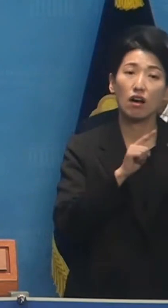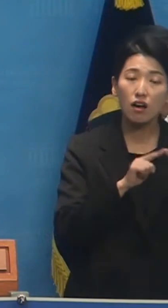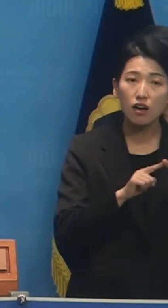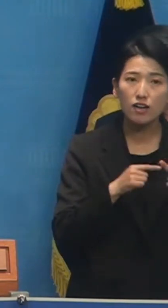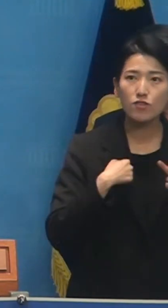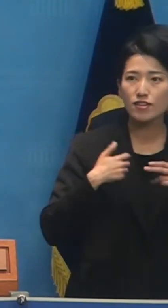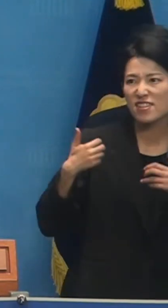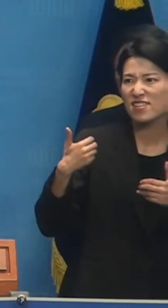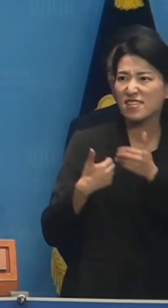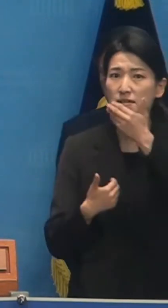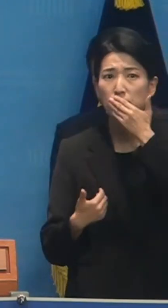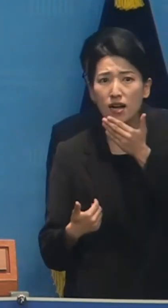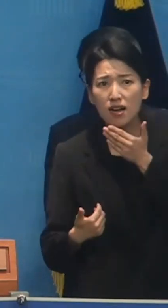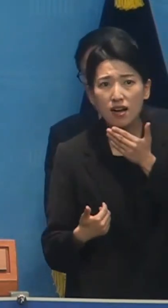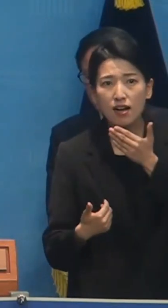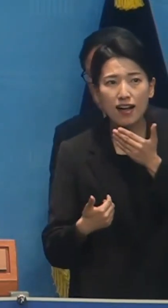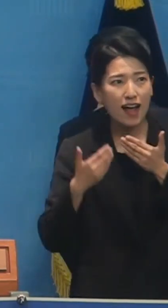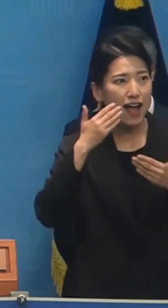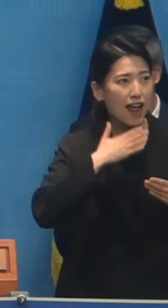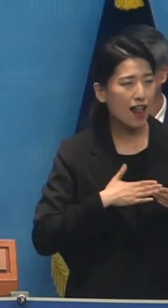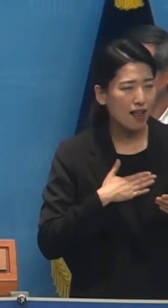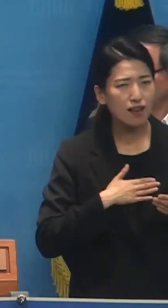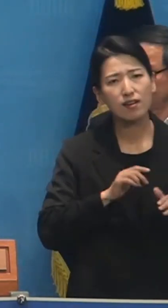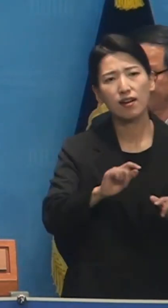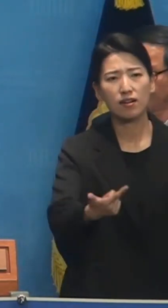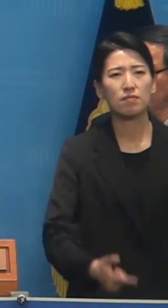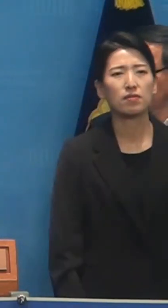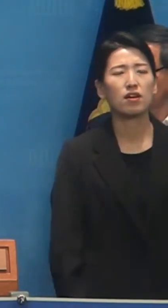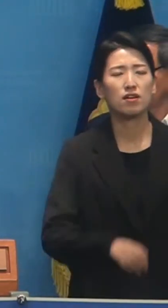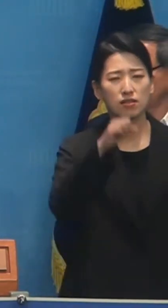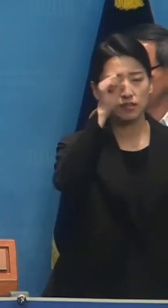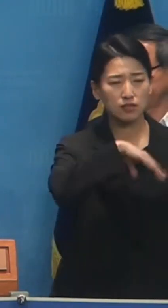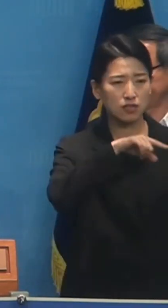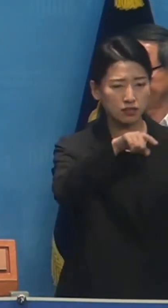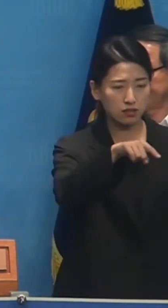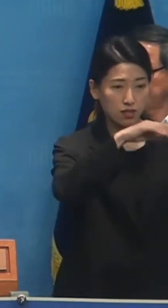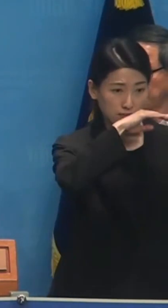아니다. 옳은 일을 하기에